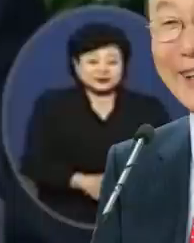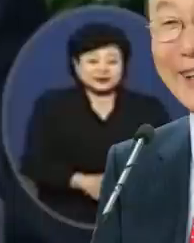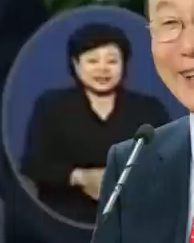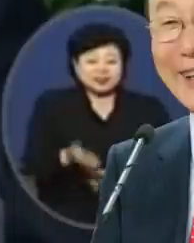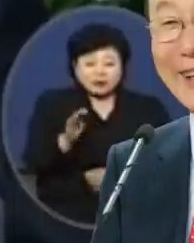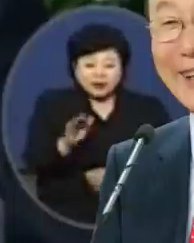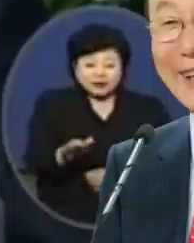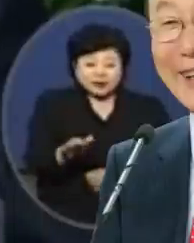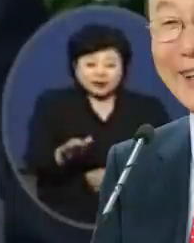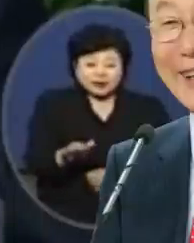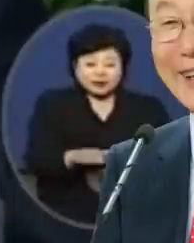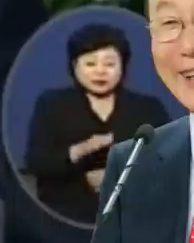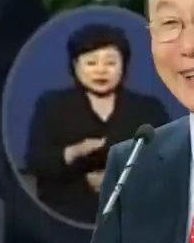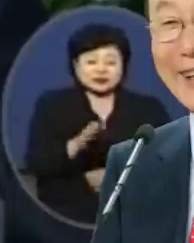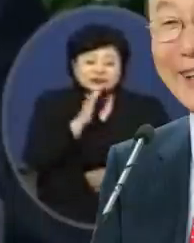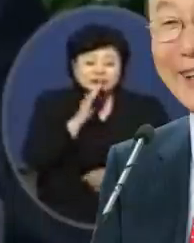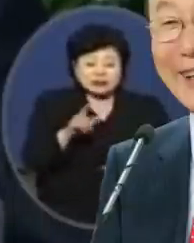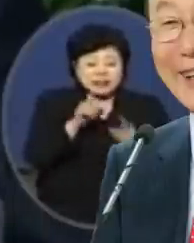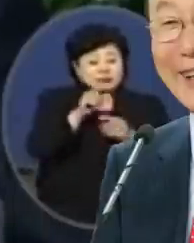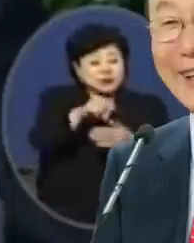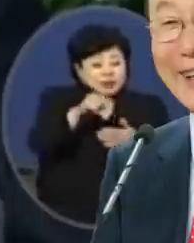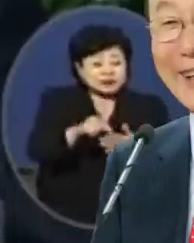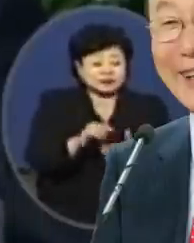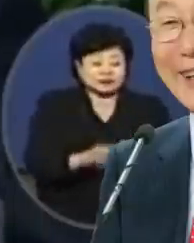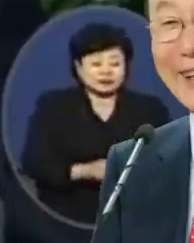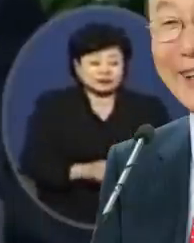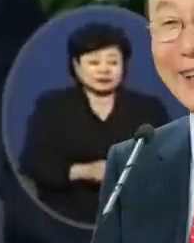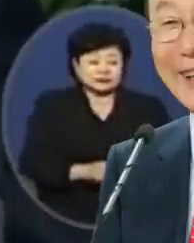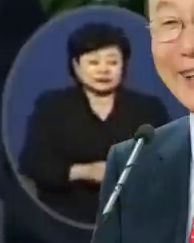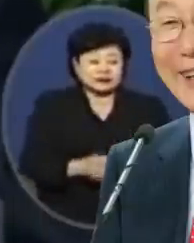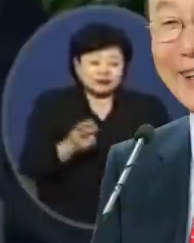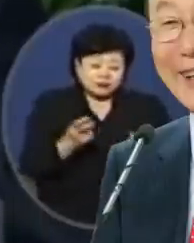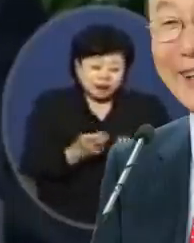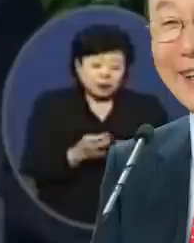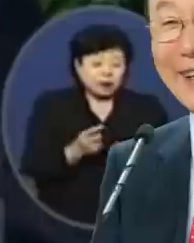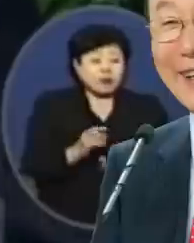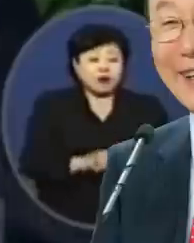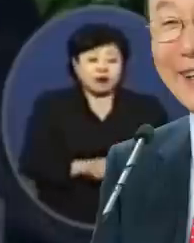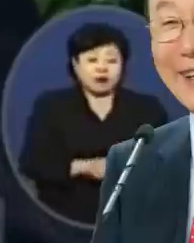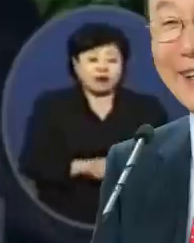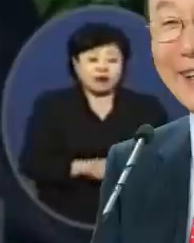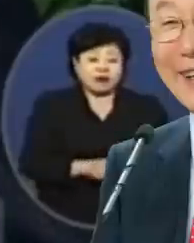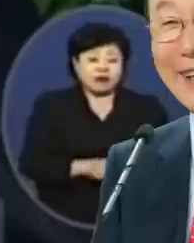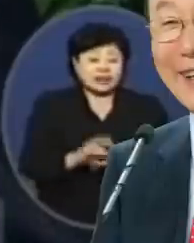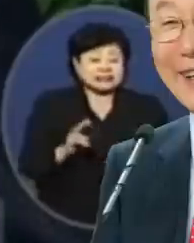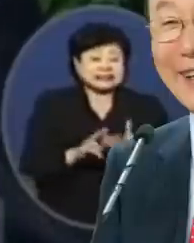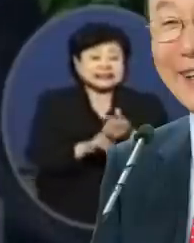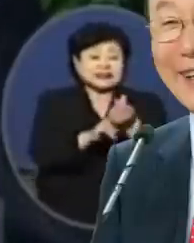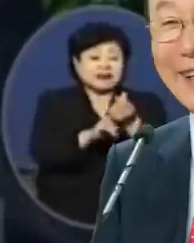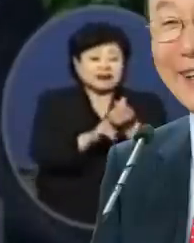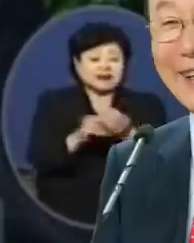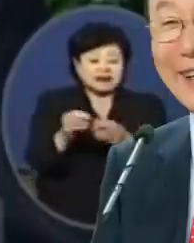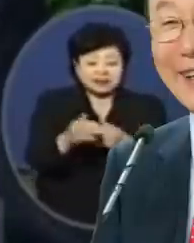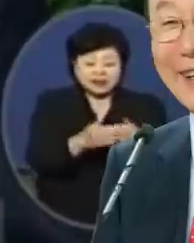그러면 우리 실제 생활에서 어떻게 해야 늘 기적을